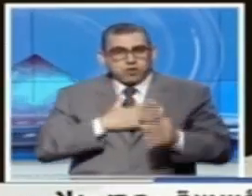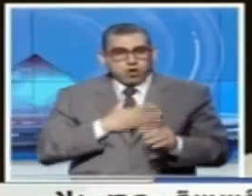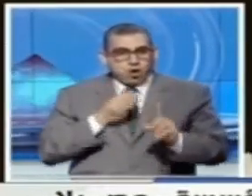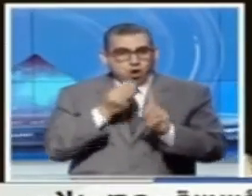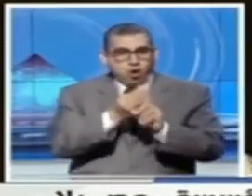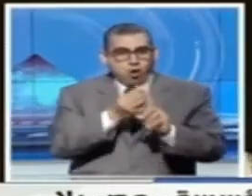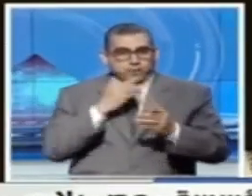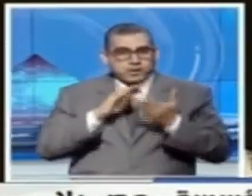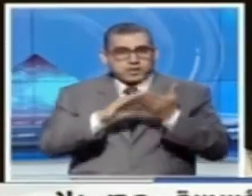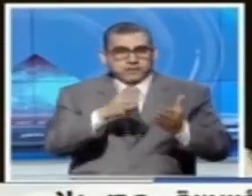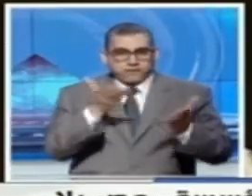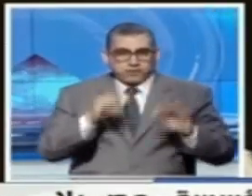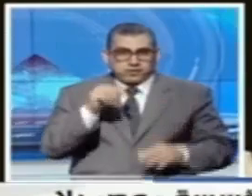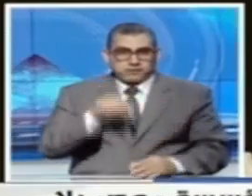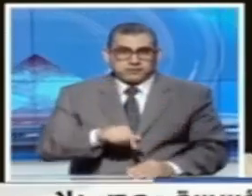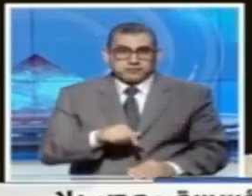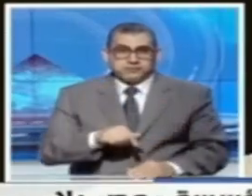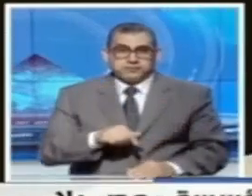من الخدمات.